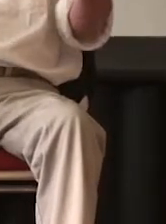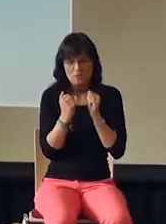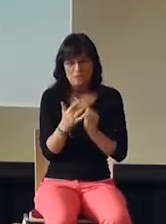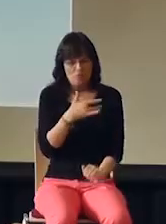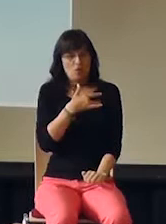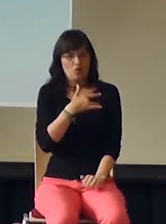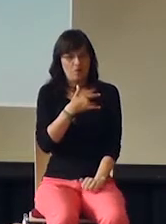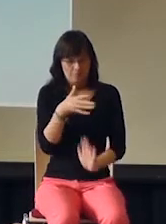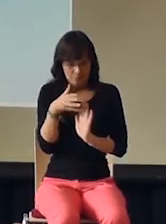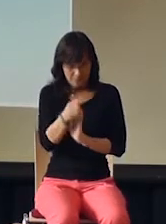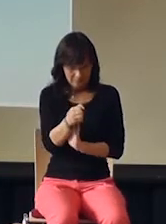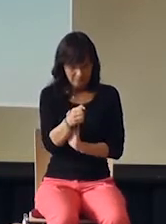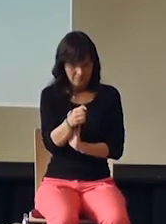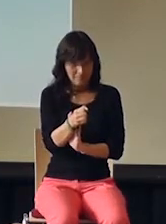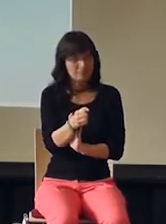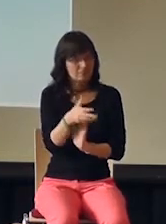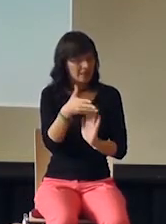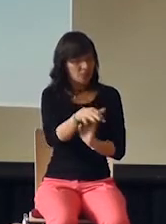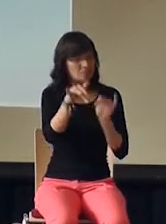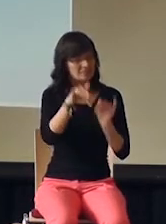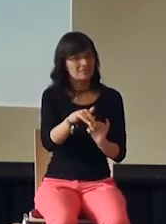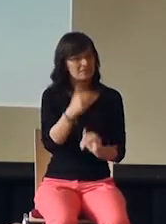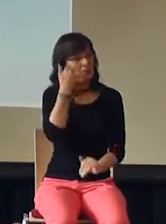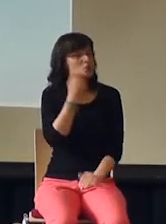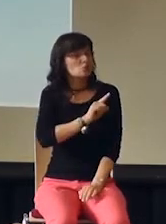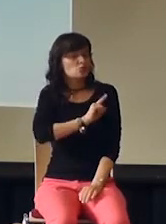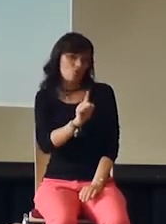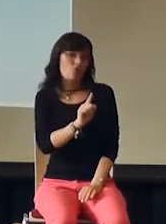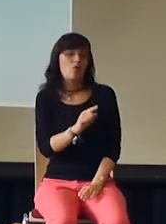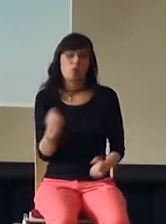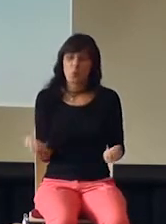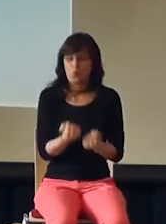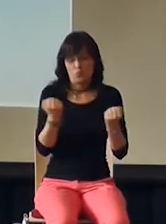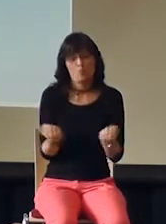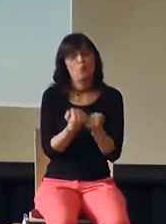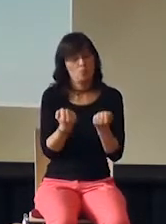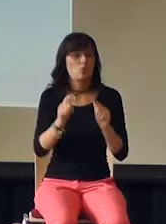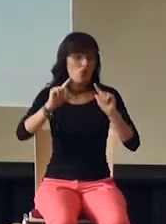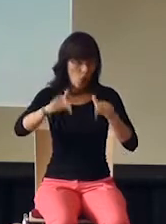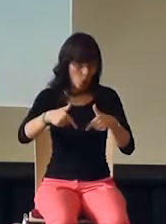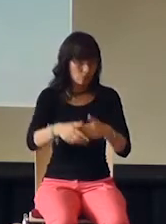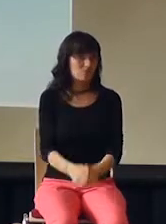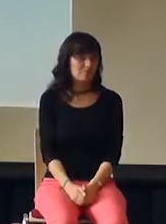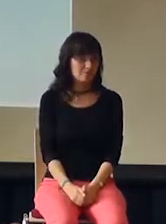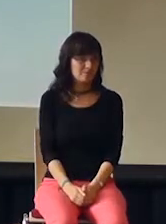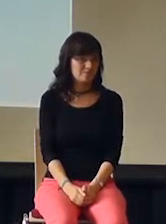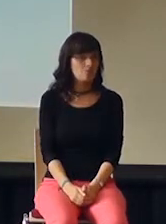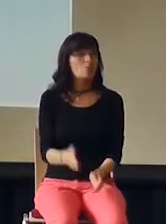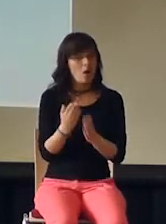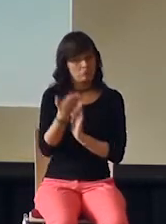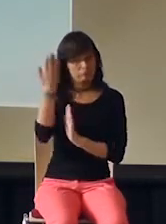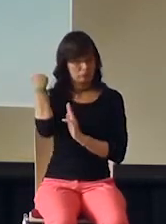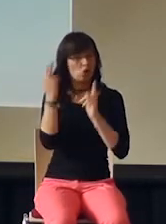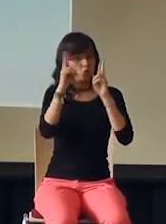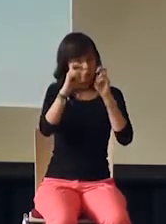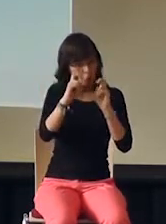diagnostiziert ist, eine Erstdiagnostik, sofort mit diesen Geschichten anfangen und auch, das haben auch Untersuchungen, Studien